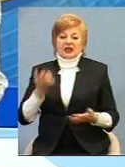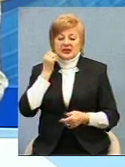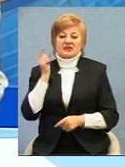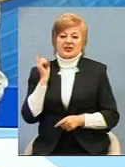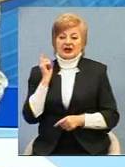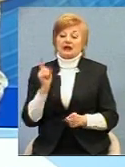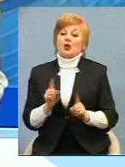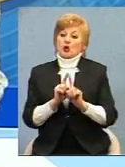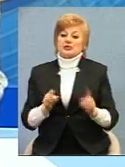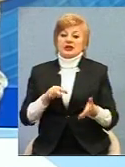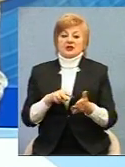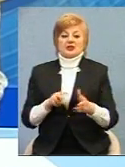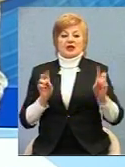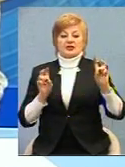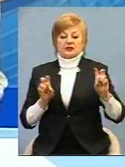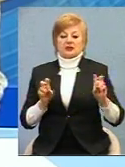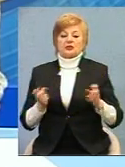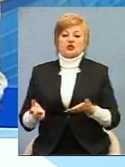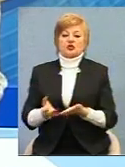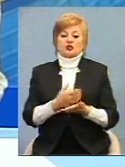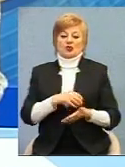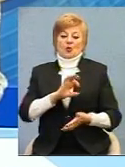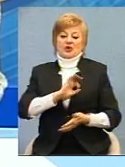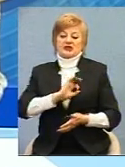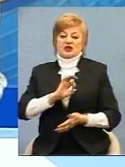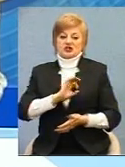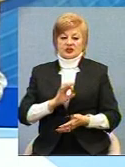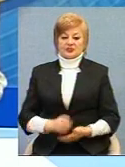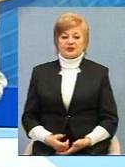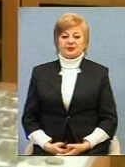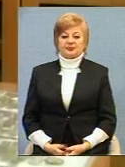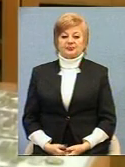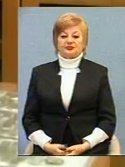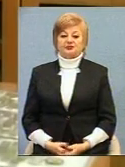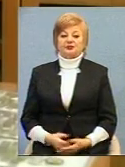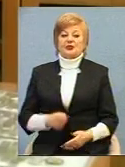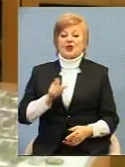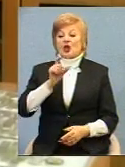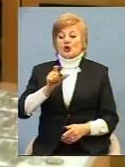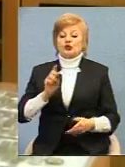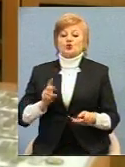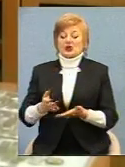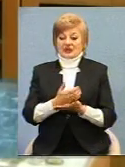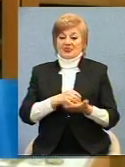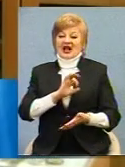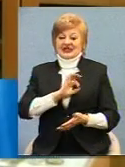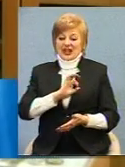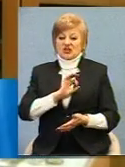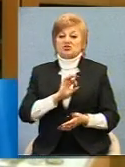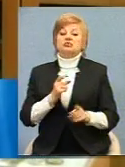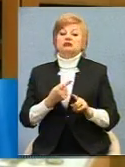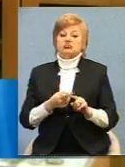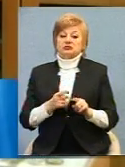Родзинкою стала тематична колекція значків запорізьких хвалеристів. Місцеві фалеристи стверджують, що за